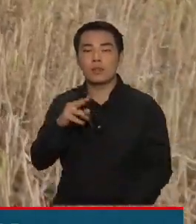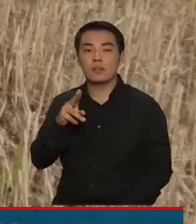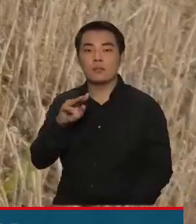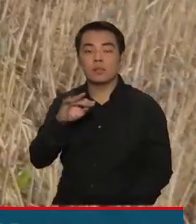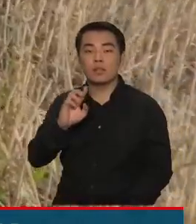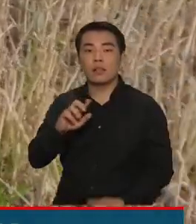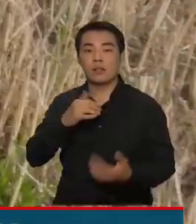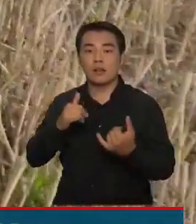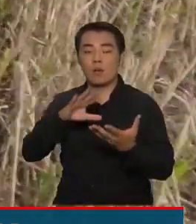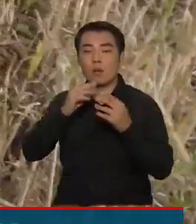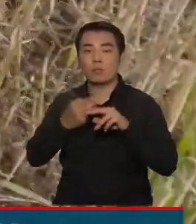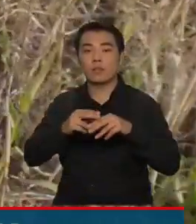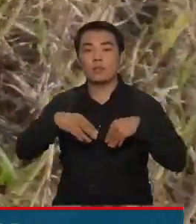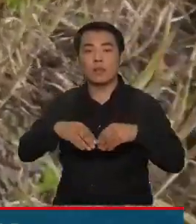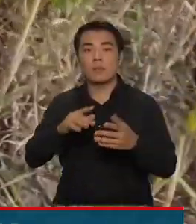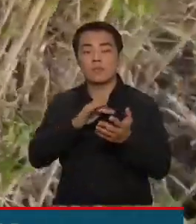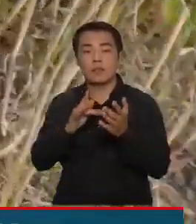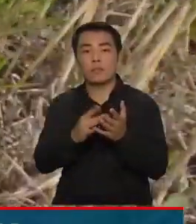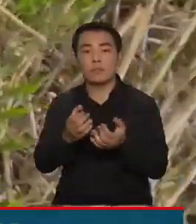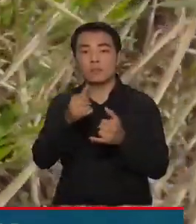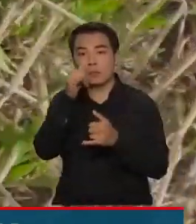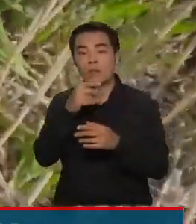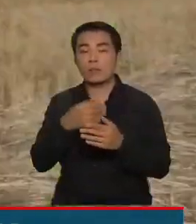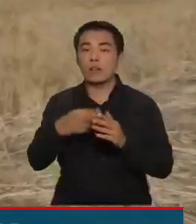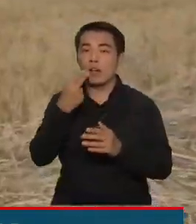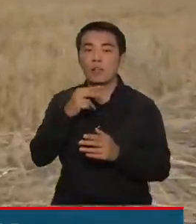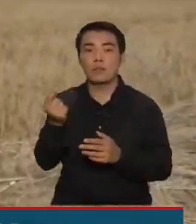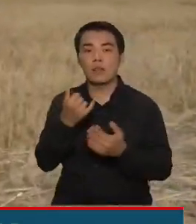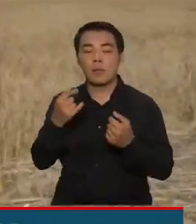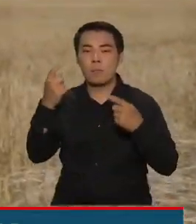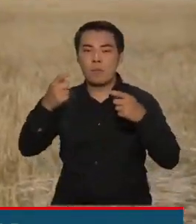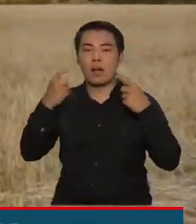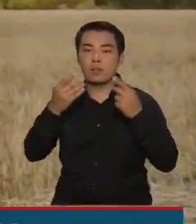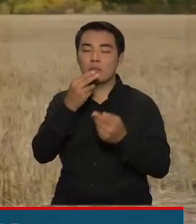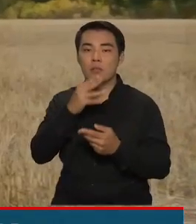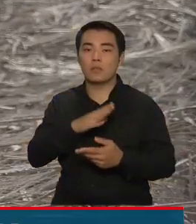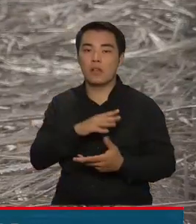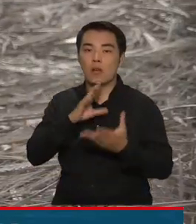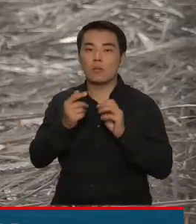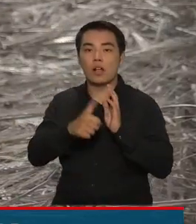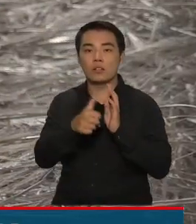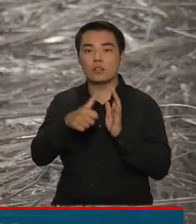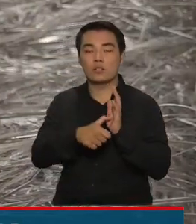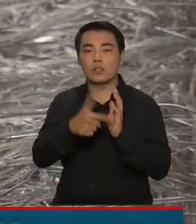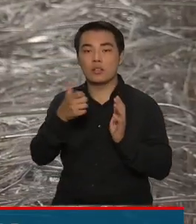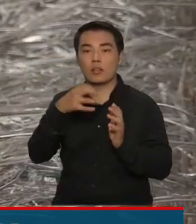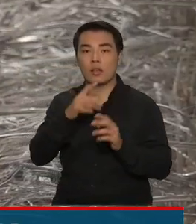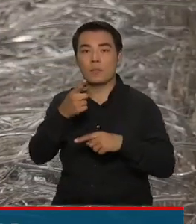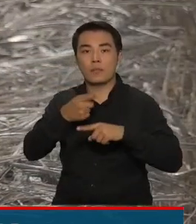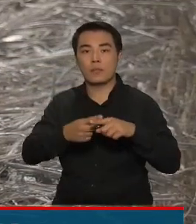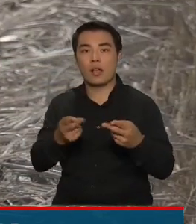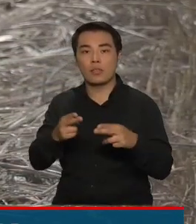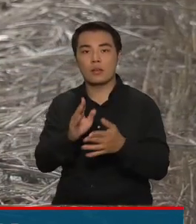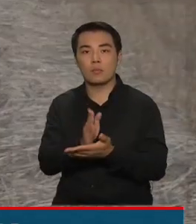алмады. Толассы жауын салдарынан жоғары сапалы бидайы мал жеміне айналған. Жарамдысы 600 гектардың жартысынан астамы